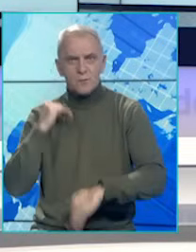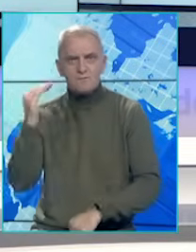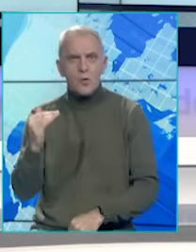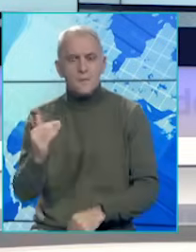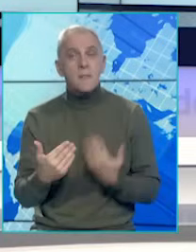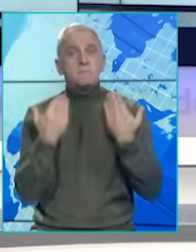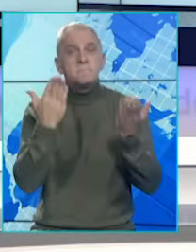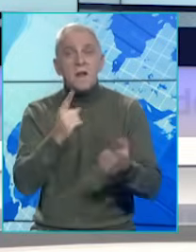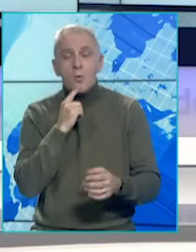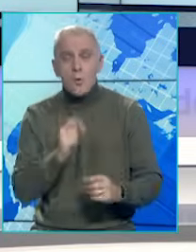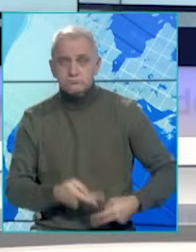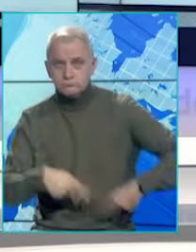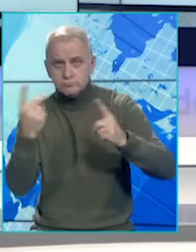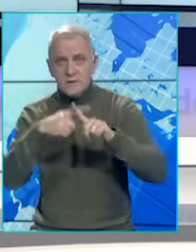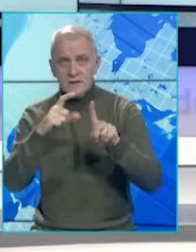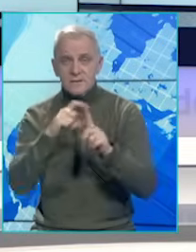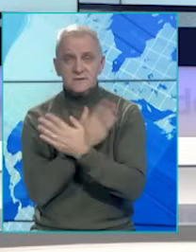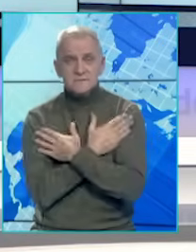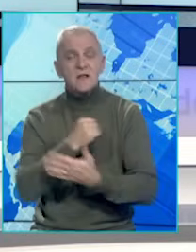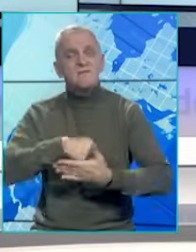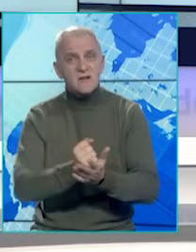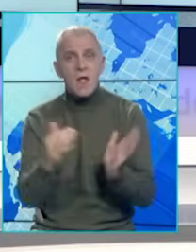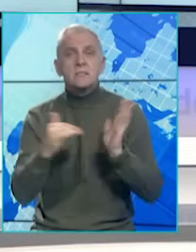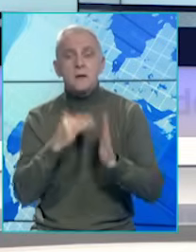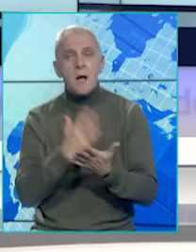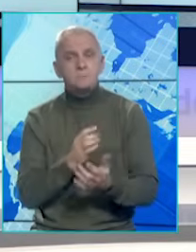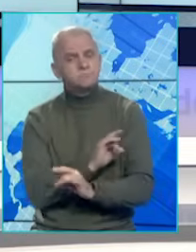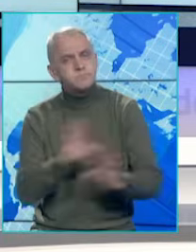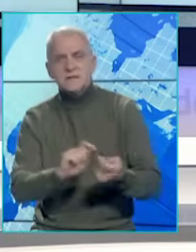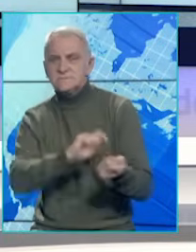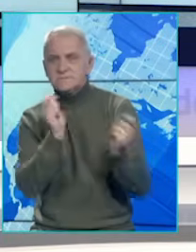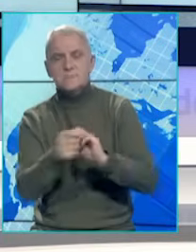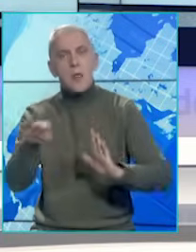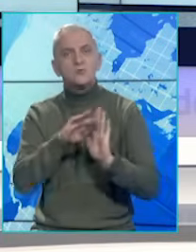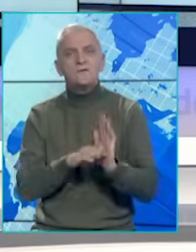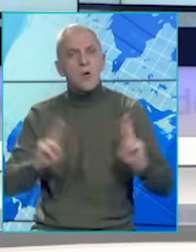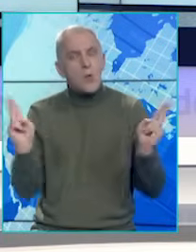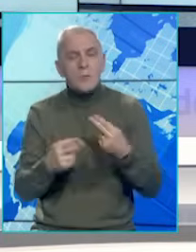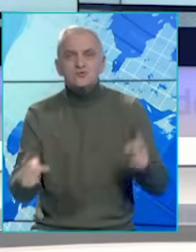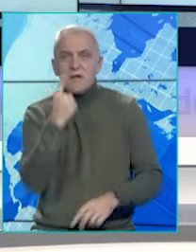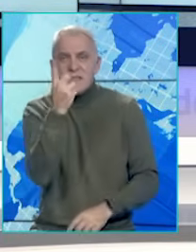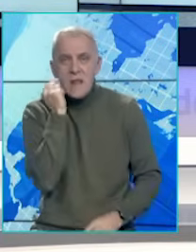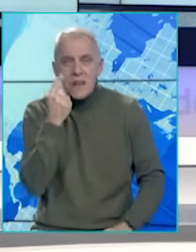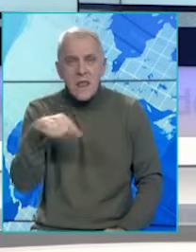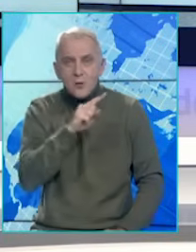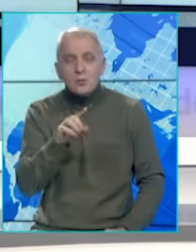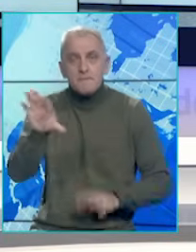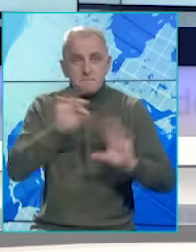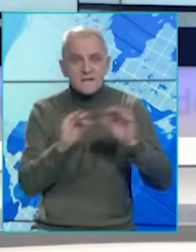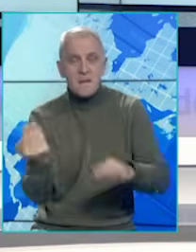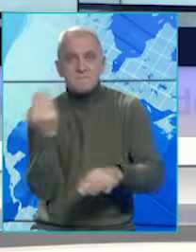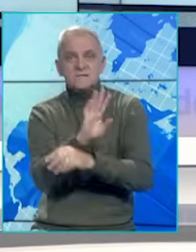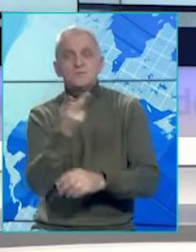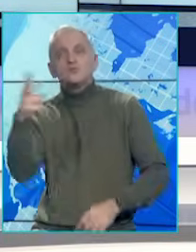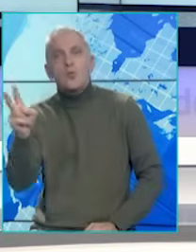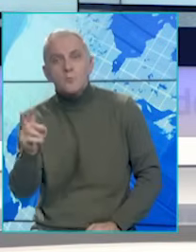razini. Prijedlog koji je uputio HDZ BiH tvrde trebao bi bez izmjena Ustava onemogućiti da jedan narod bira predstavnike